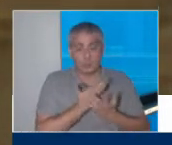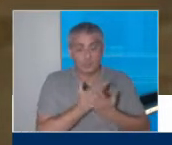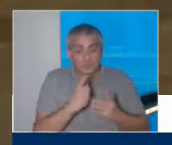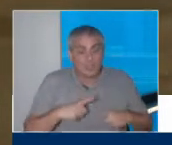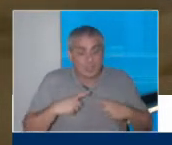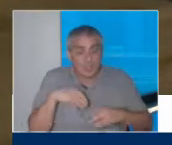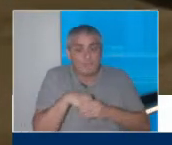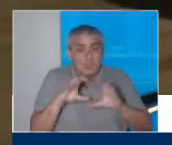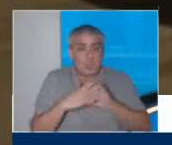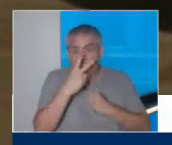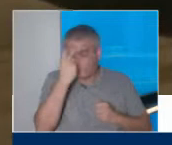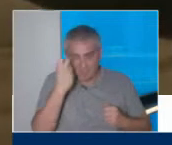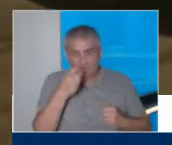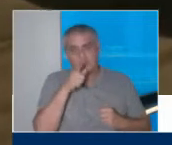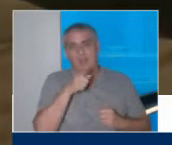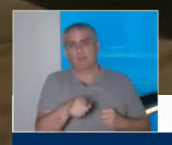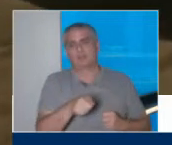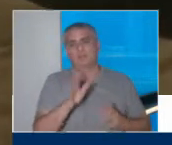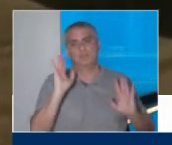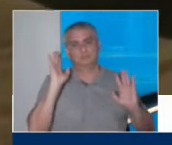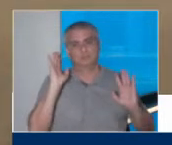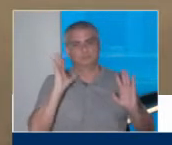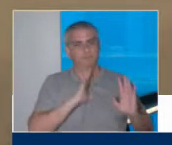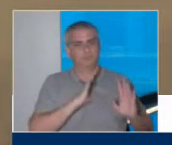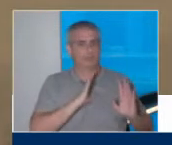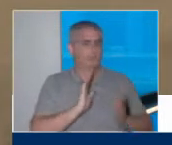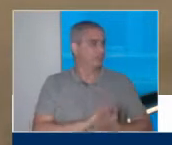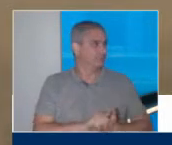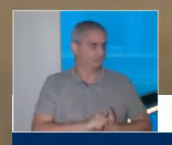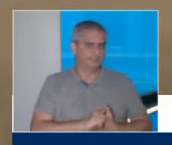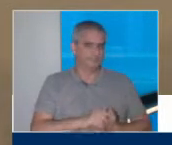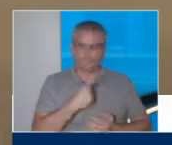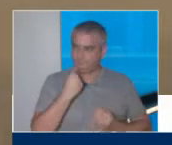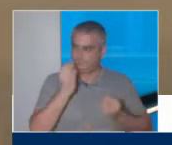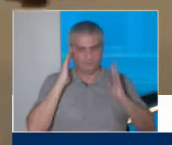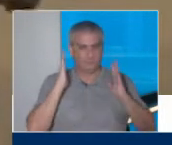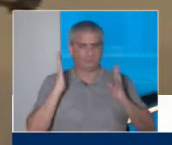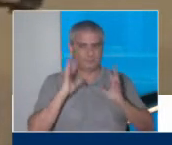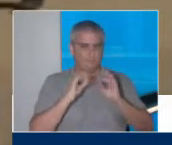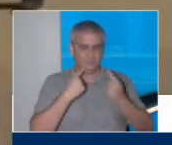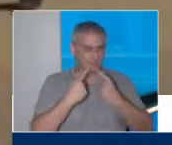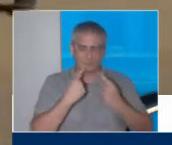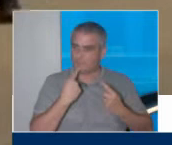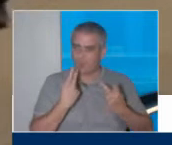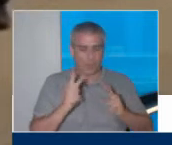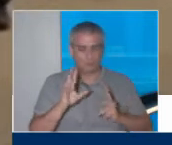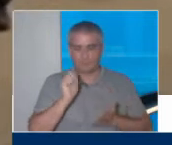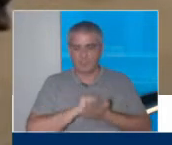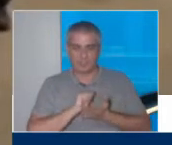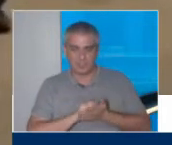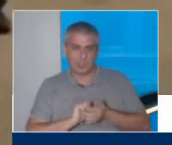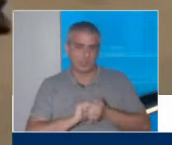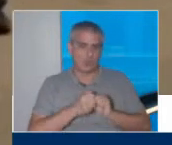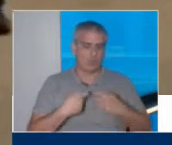חי בתוך החברה הערבית, אתה על הכוונת. אז זהו, אתה יודע, אלה, אמרת דבר מזעזע בתחילת השיחה, אמרת, זה לא משנה אם אתה עיתונאי,